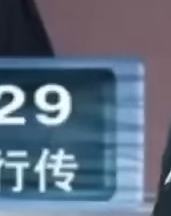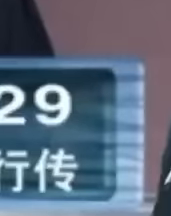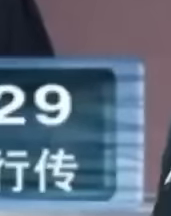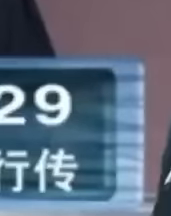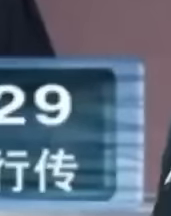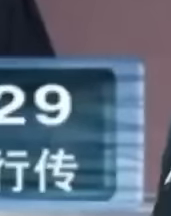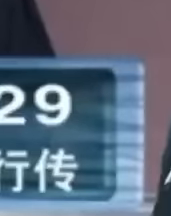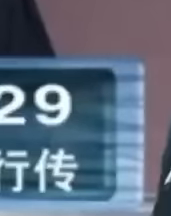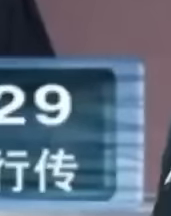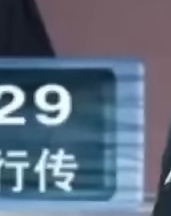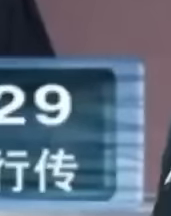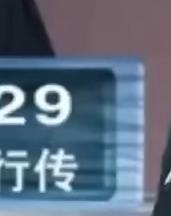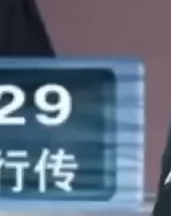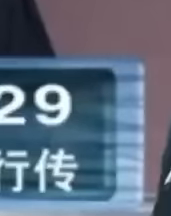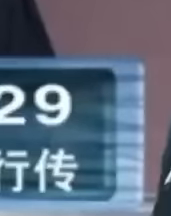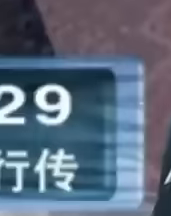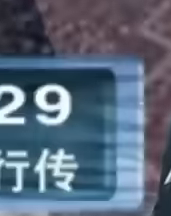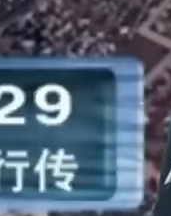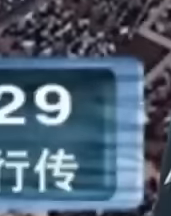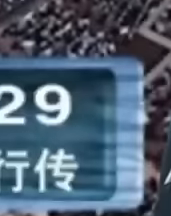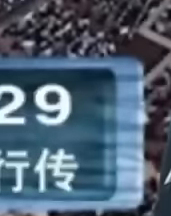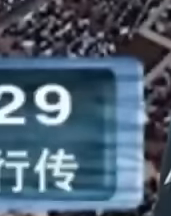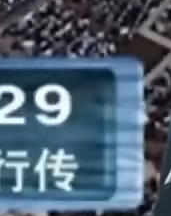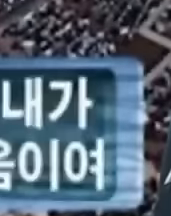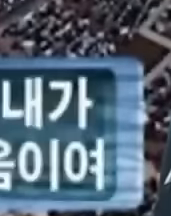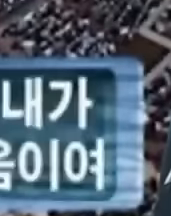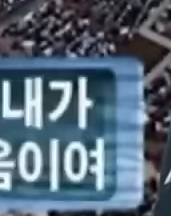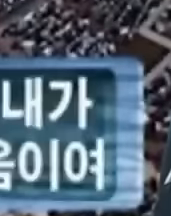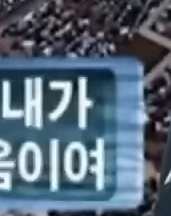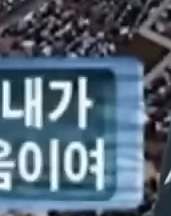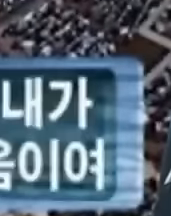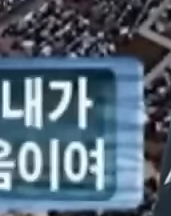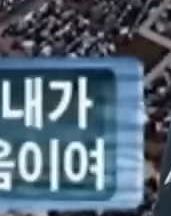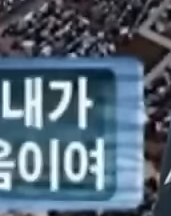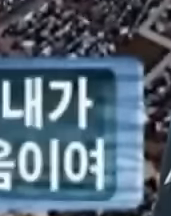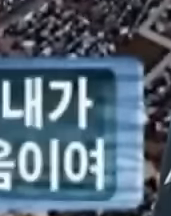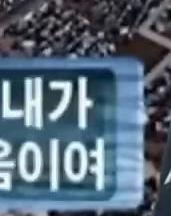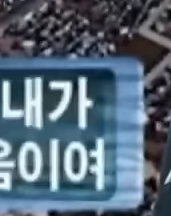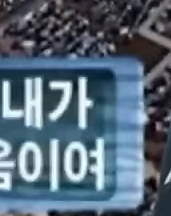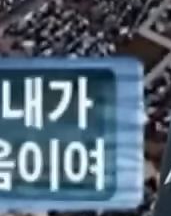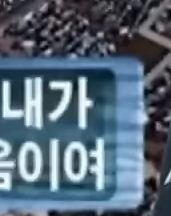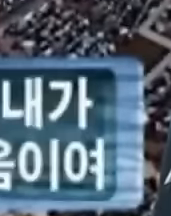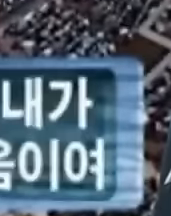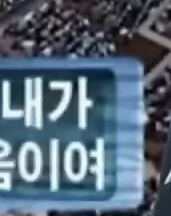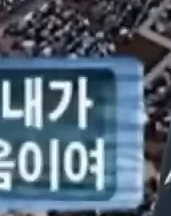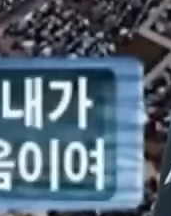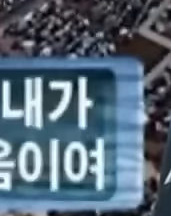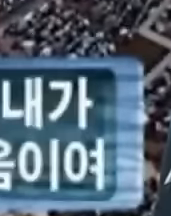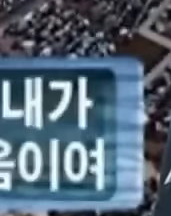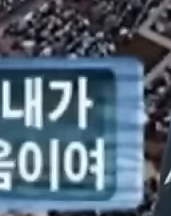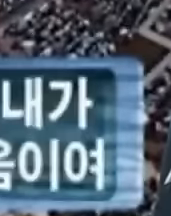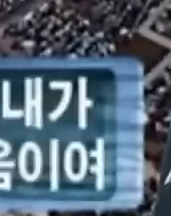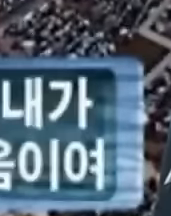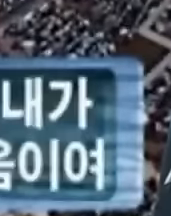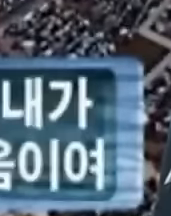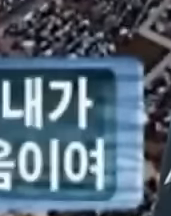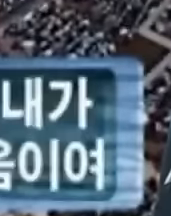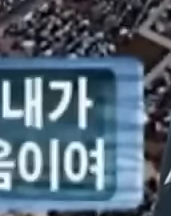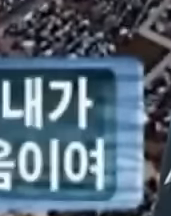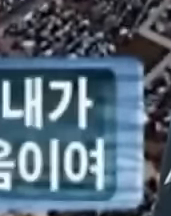사도행전 2장 25절에서 29절 말씀을 다 같이 합독하시겠습니다. 다윗이 그를 가리켜